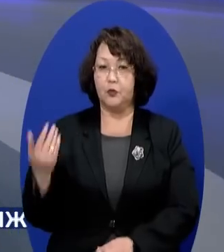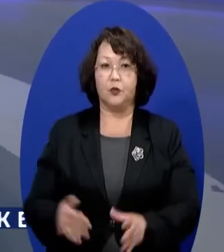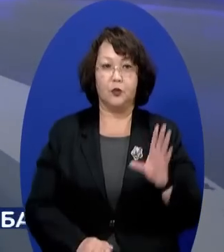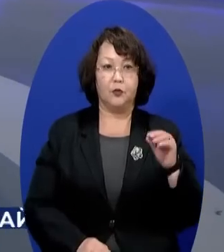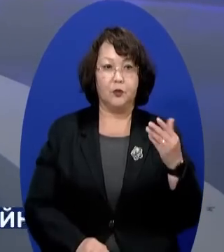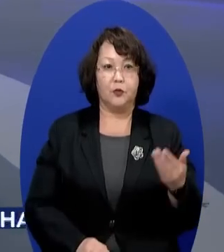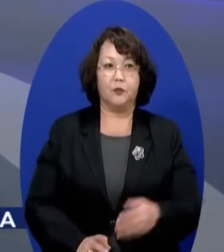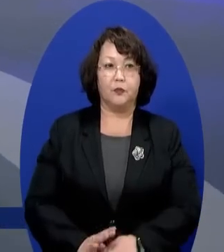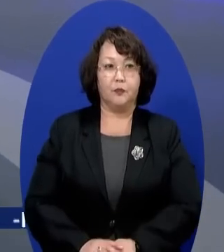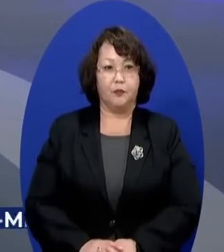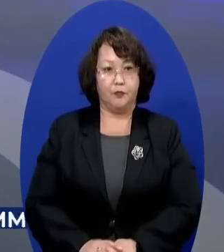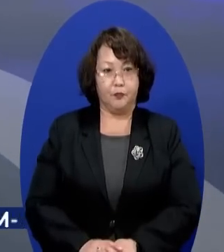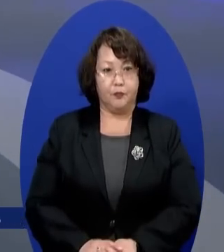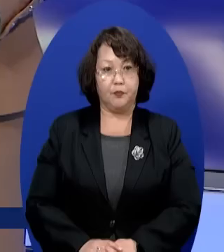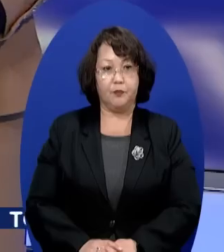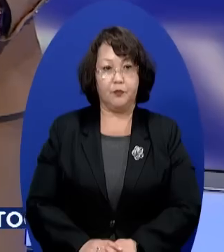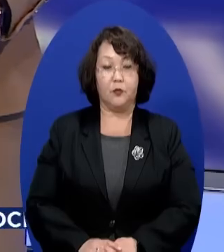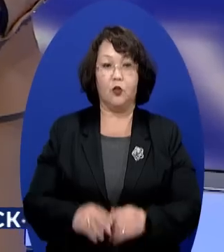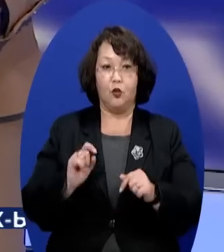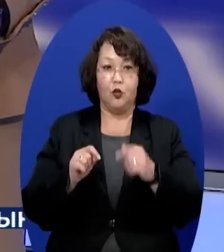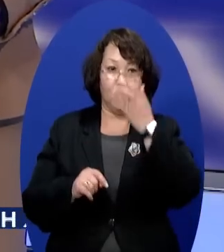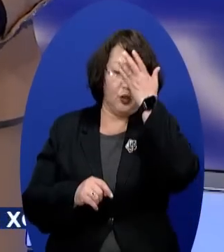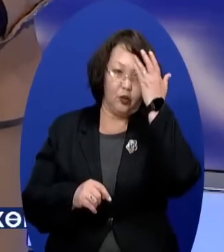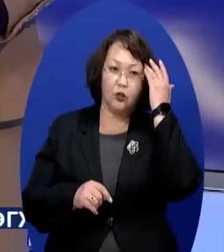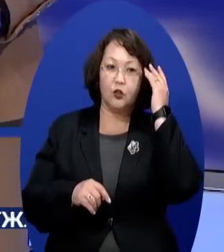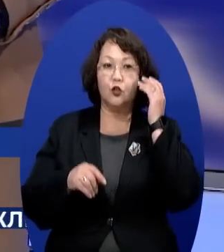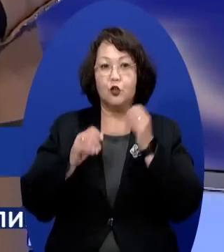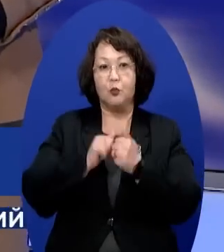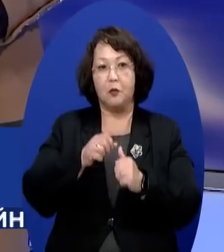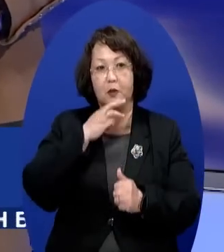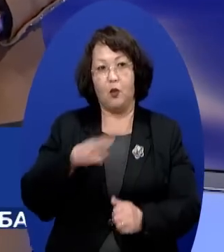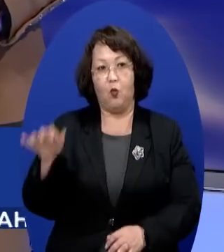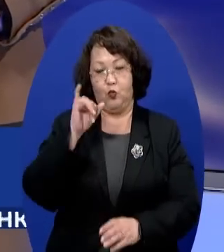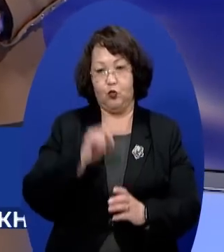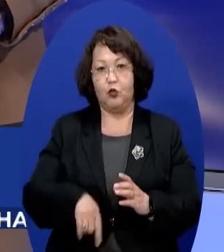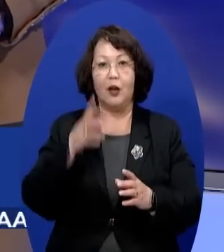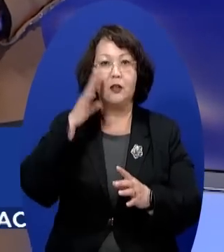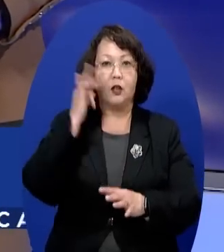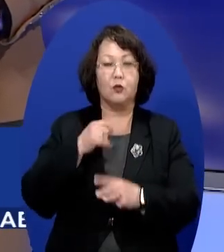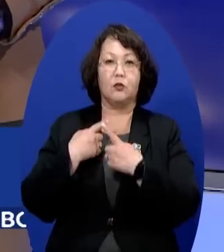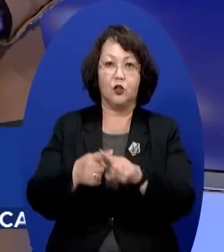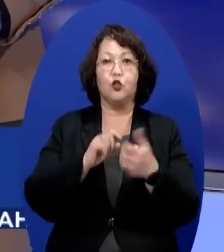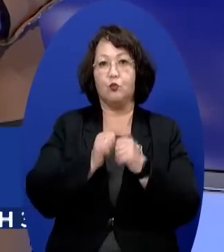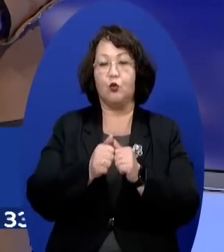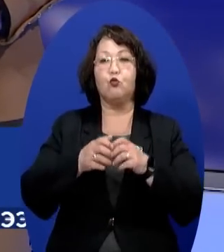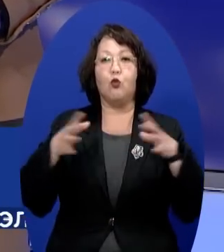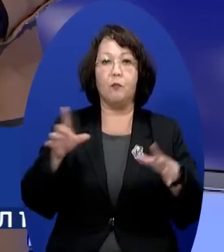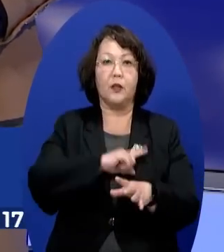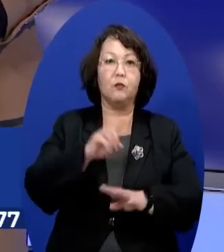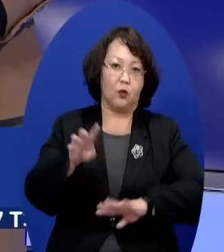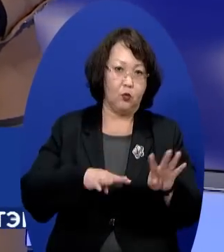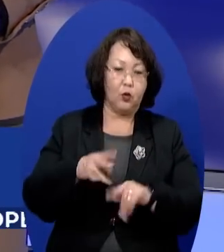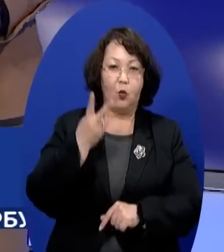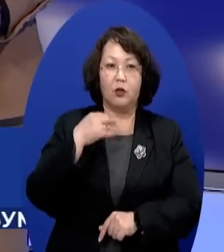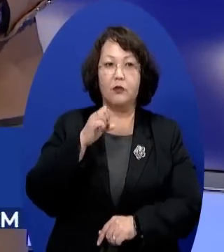Орой мэндэргий. Үзэгчдээ маа орой мэндийг хүргэе. За өнөөдрийн спортын мэдээгээр үзэгч та бүхэнд их уран болон хилийн чандад өрнөж байгаа спортын томоохон тэмцээн уралдаан